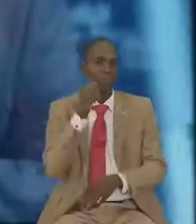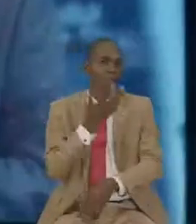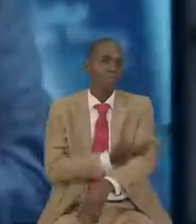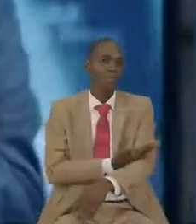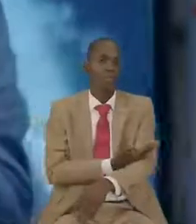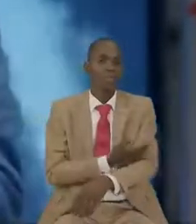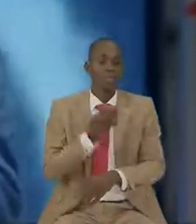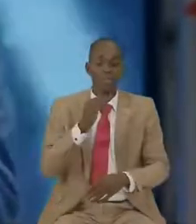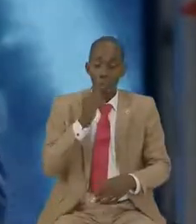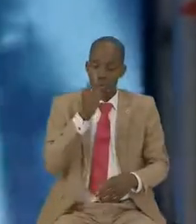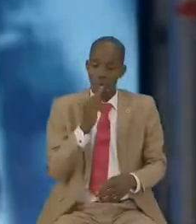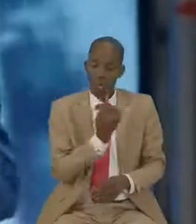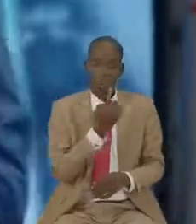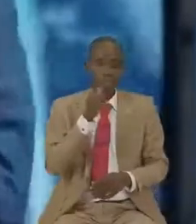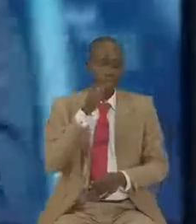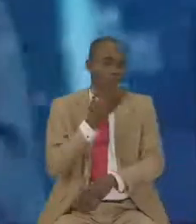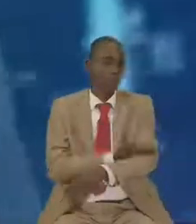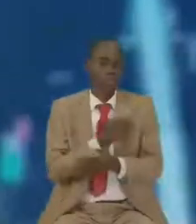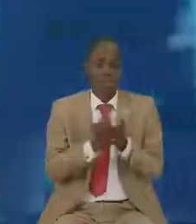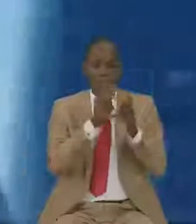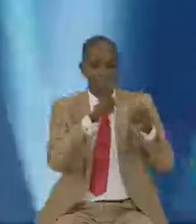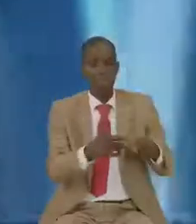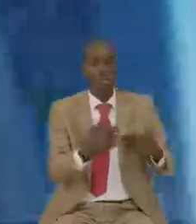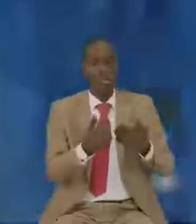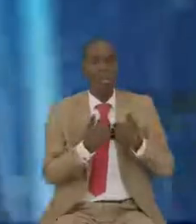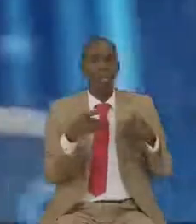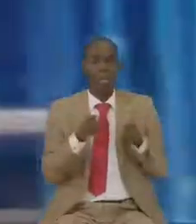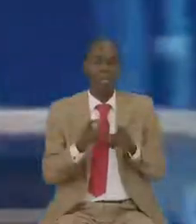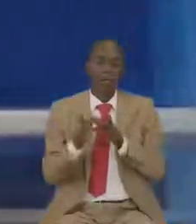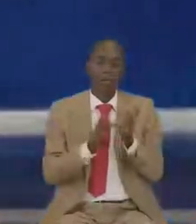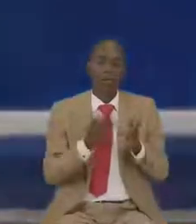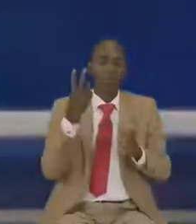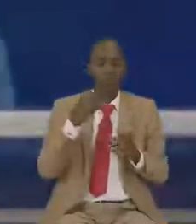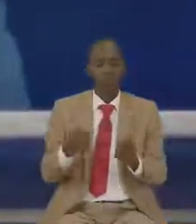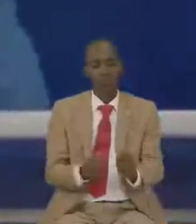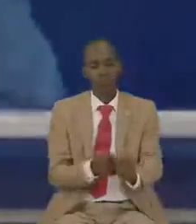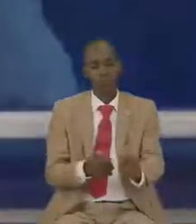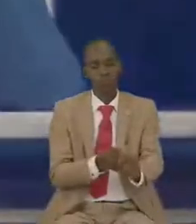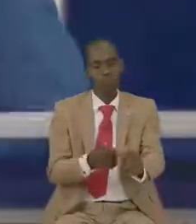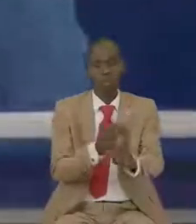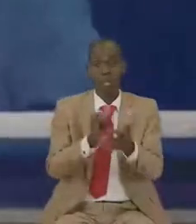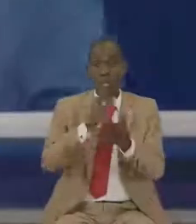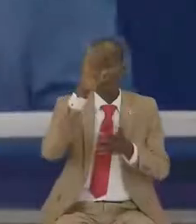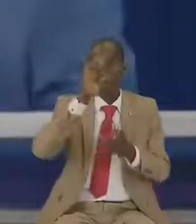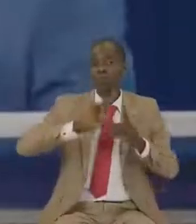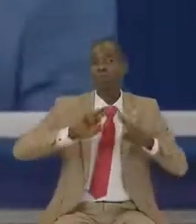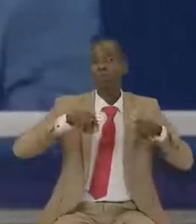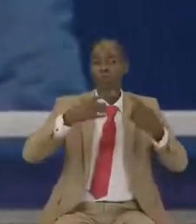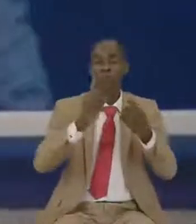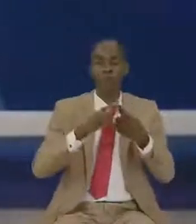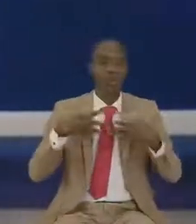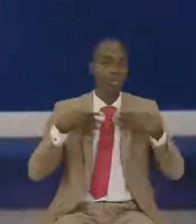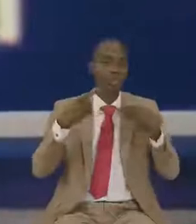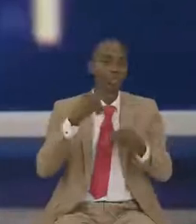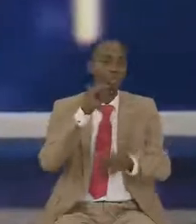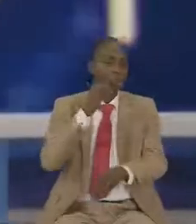à guérir sa fille unique. Comme Jésus allait avec l'homme là afin de guérir